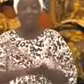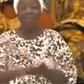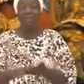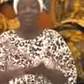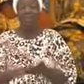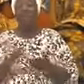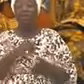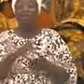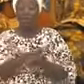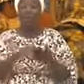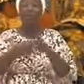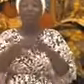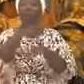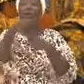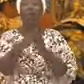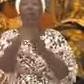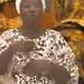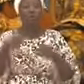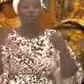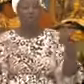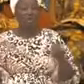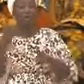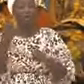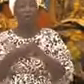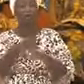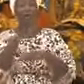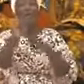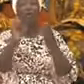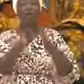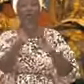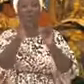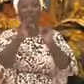pourrez faire de toutes vos sourires et de toutes vos idoles